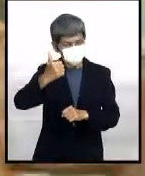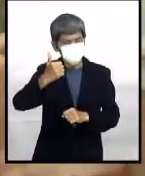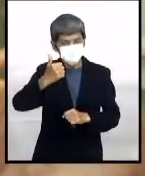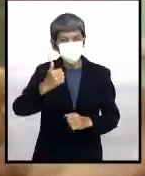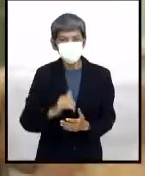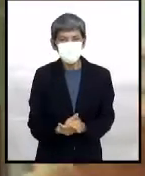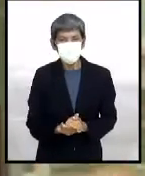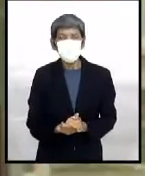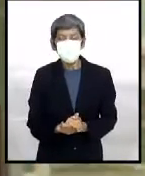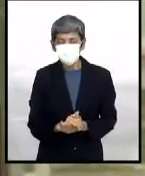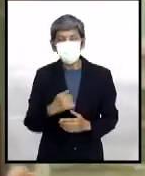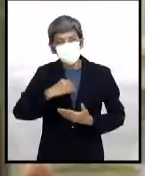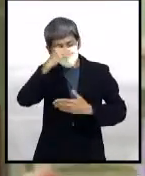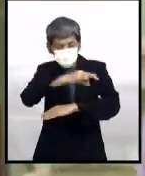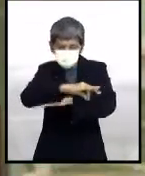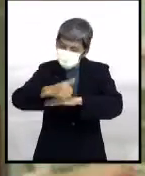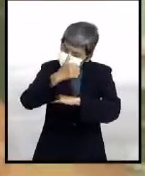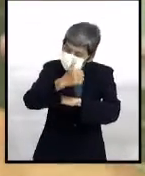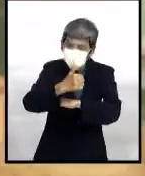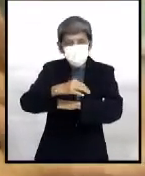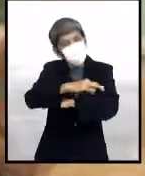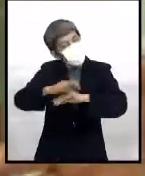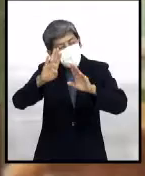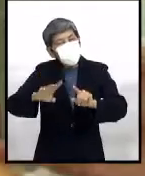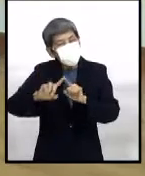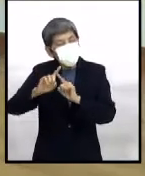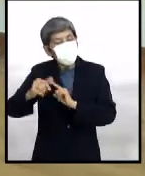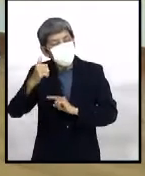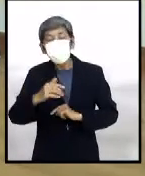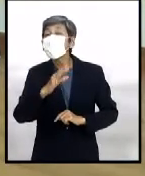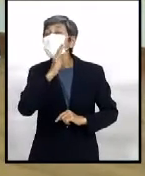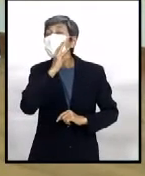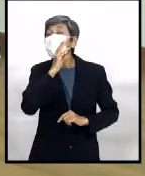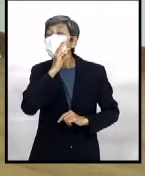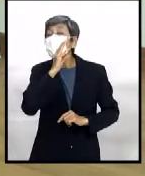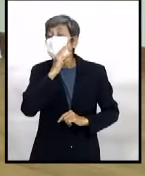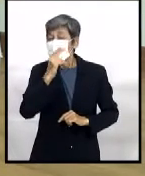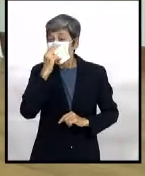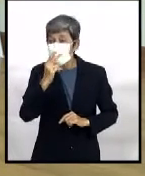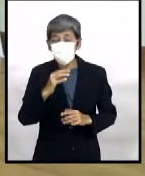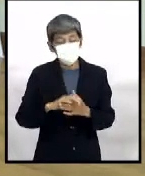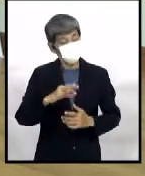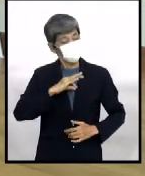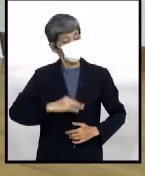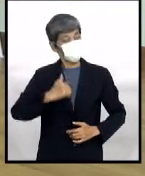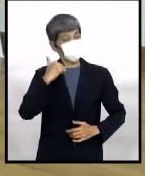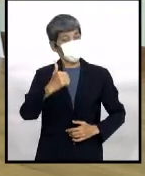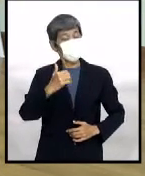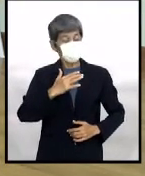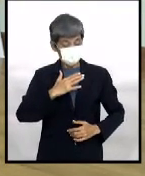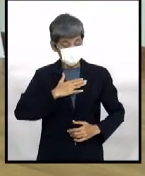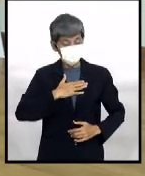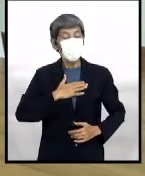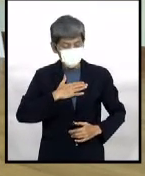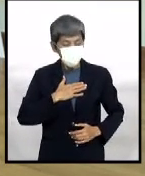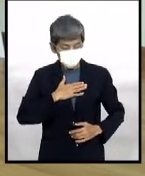ไฮฟังชันก็ตาม ไปเรียนสถาปัตย์ก็ได้ ใช่ เรียนออกแบบก็ได้ถ้าเรามองในส่วนของข้อดีของการที่เรา